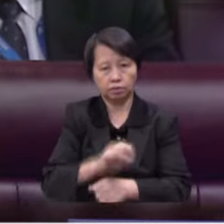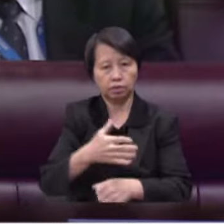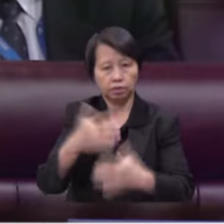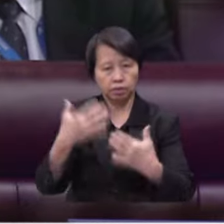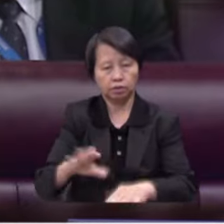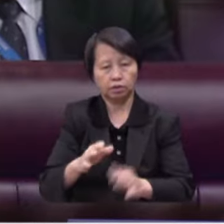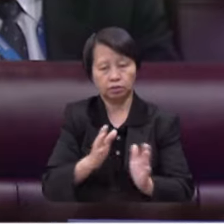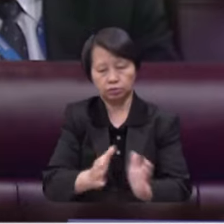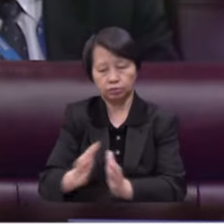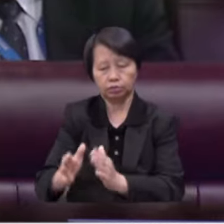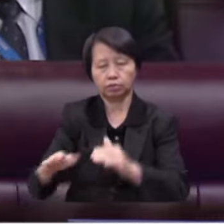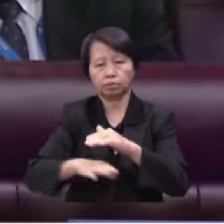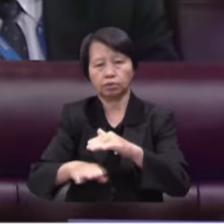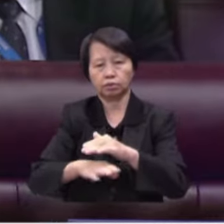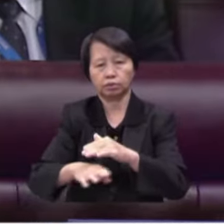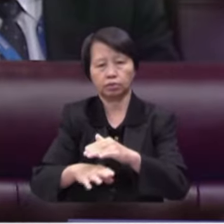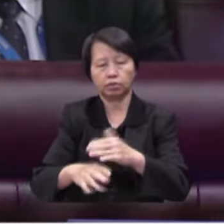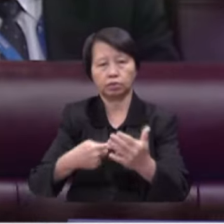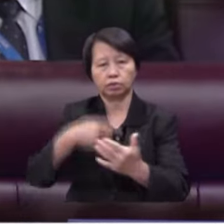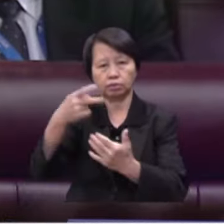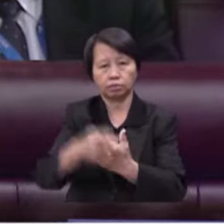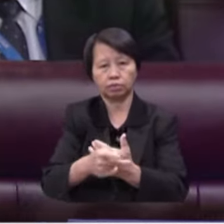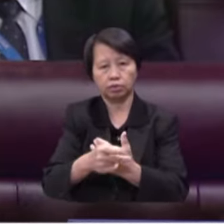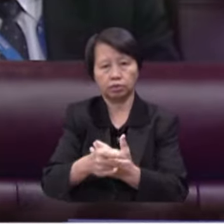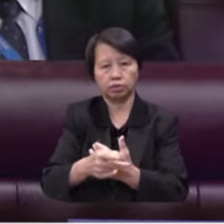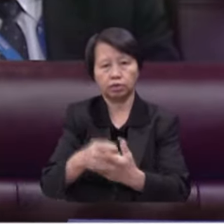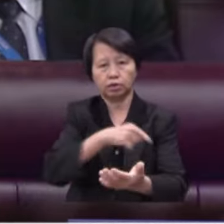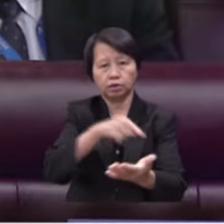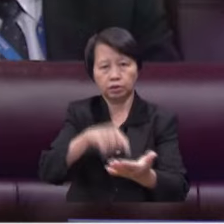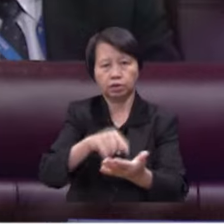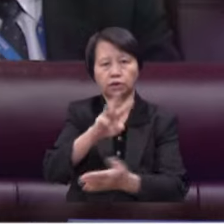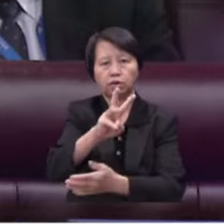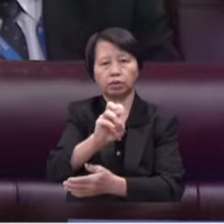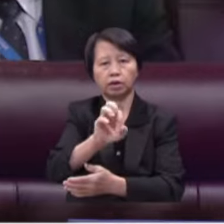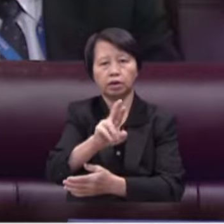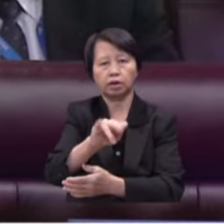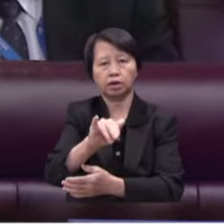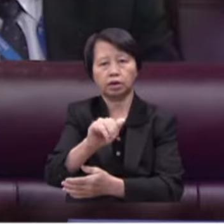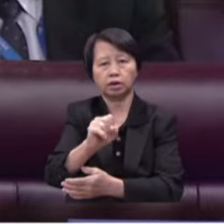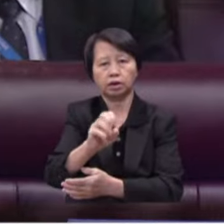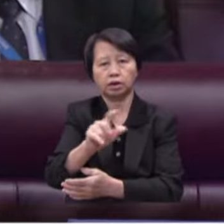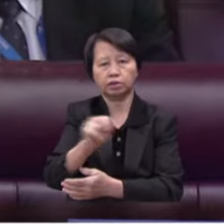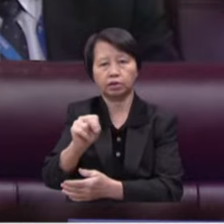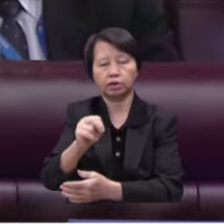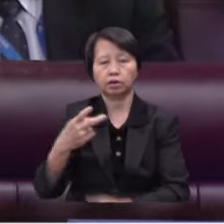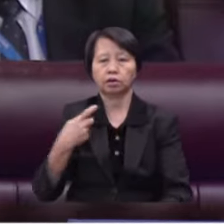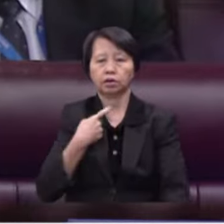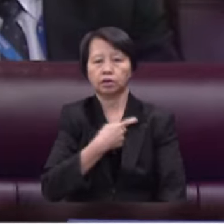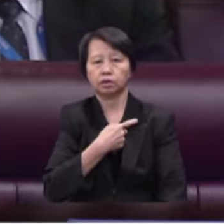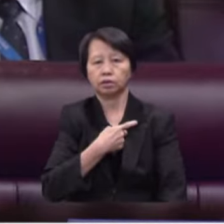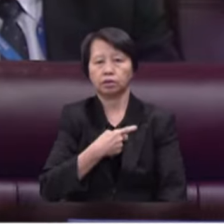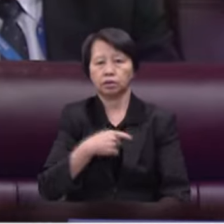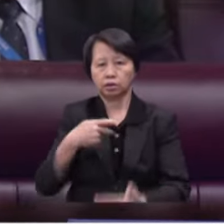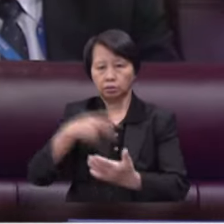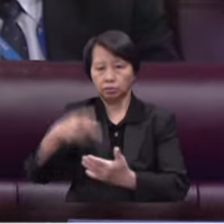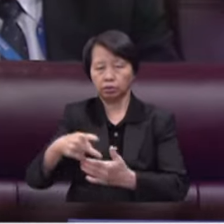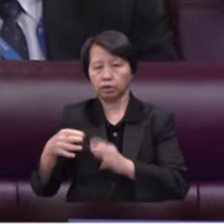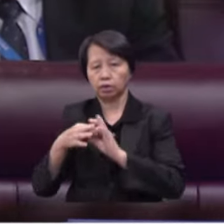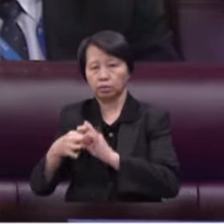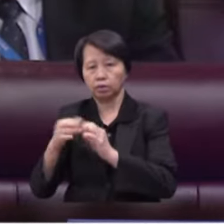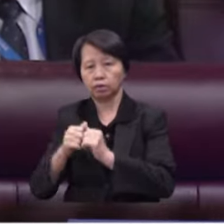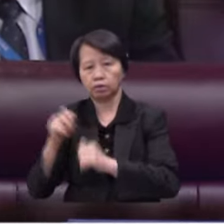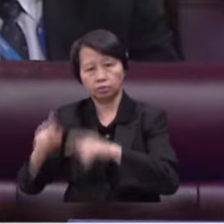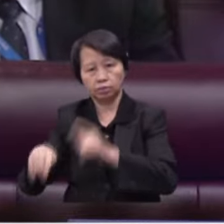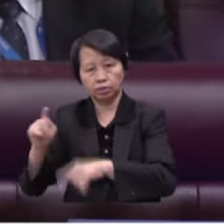telah disusun di bawah inisiatif ini urusan kita program ini dilaksanakan dengan kerjasama berbagai pihak